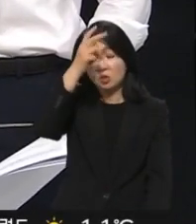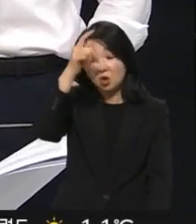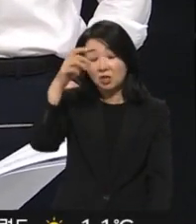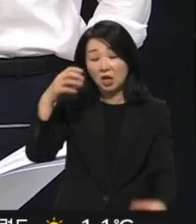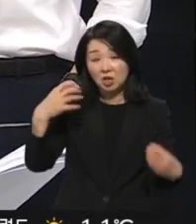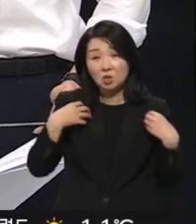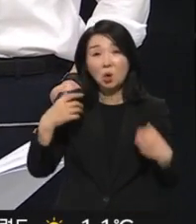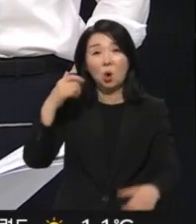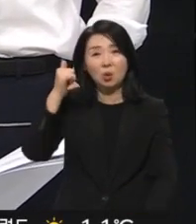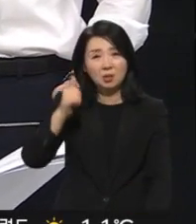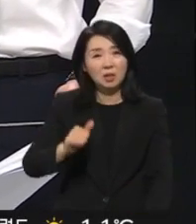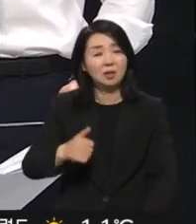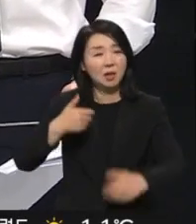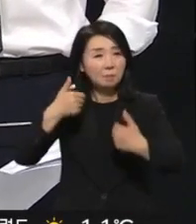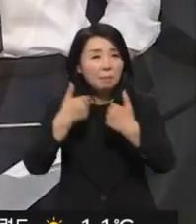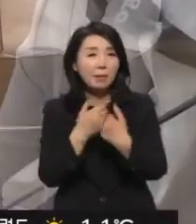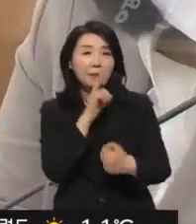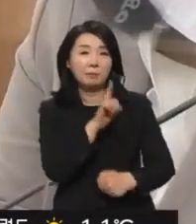아니라고 정면 반박했습니다.